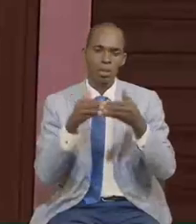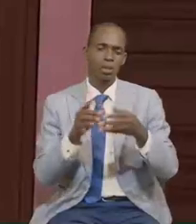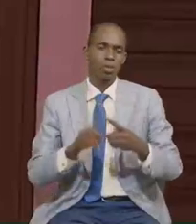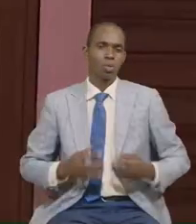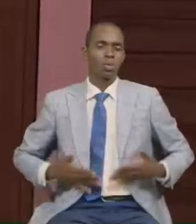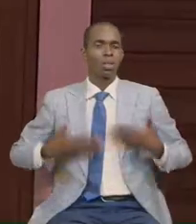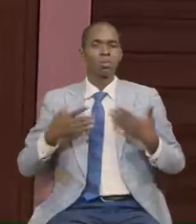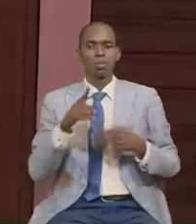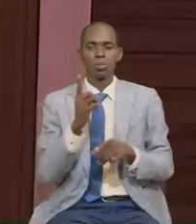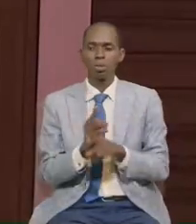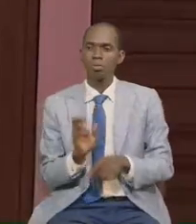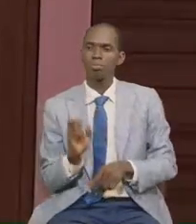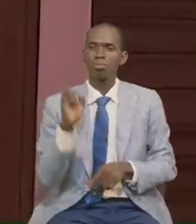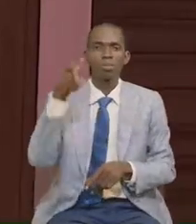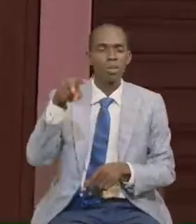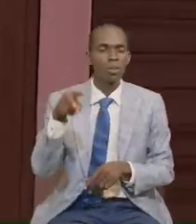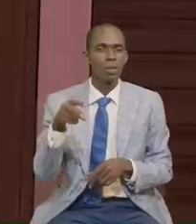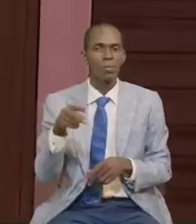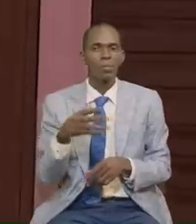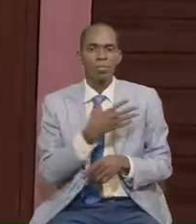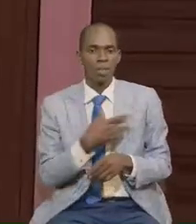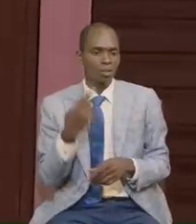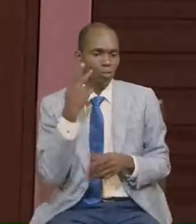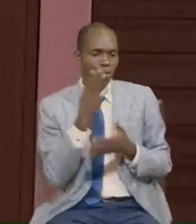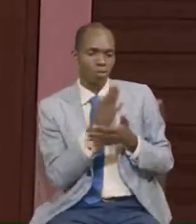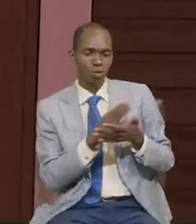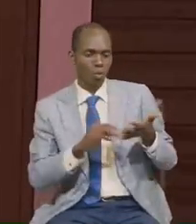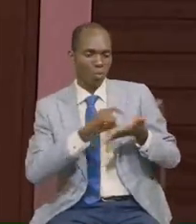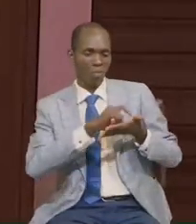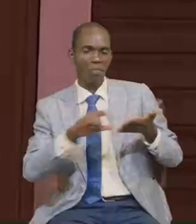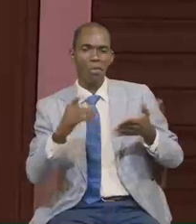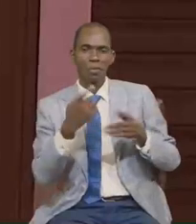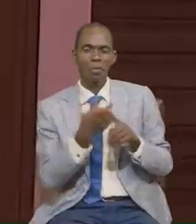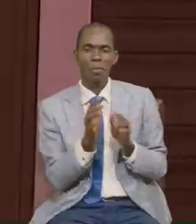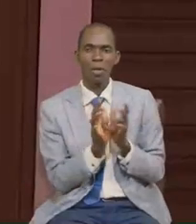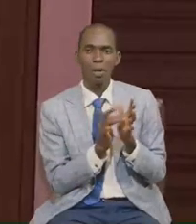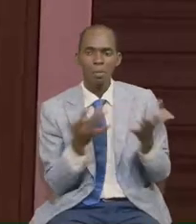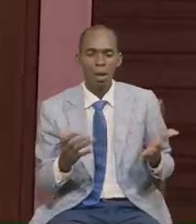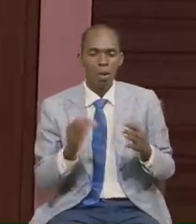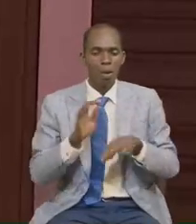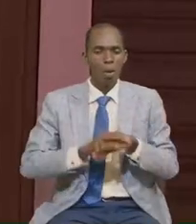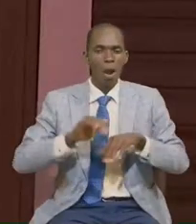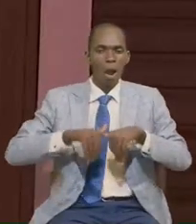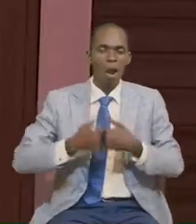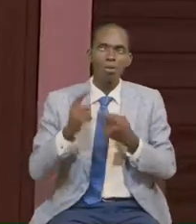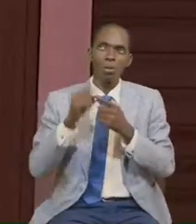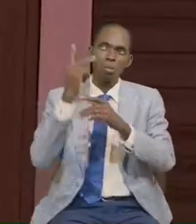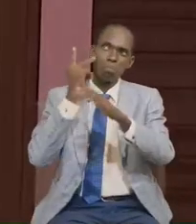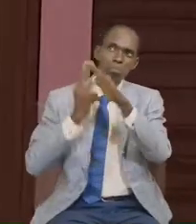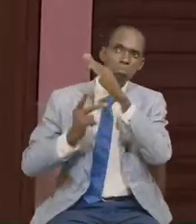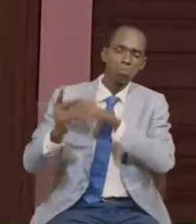seulement. Et vous avez vu des références de la Bible. Comment prophétiser? Comment